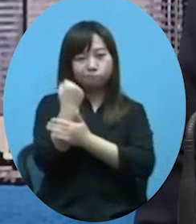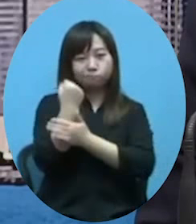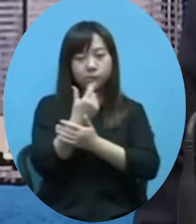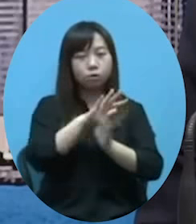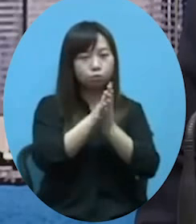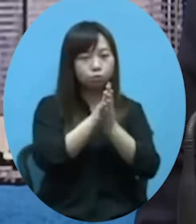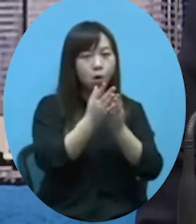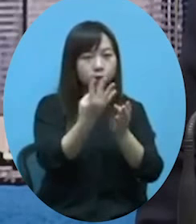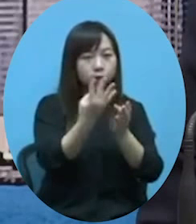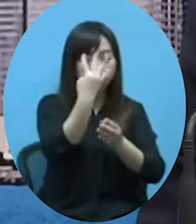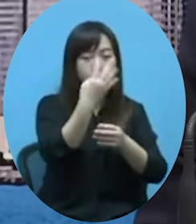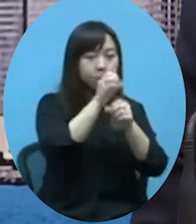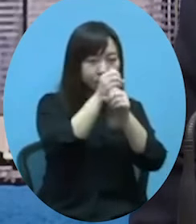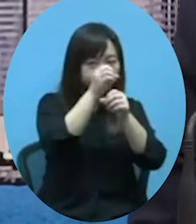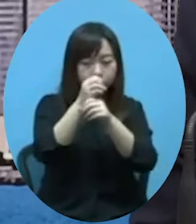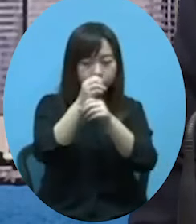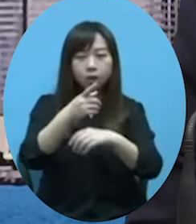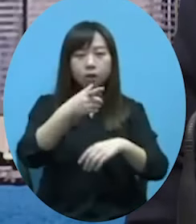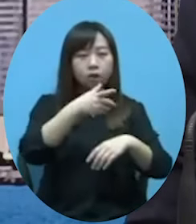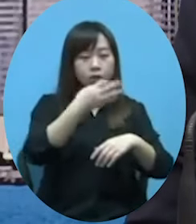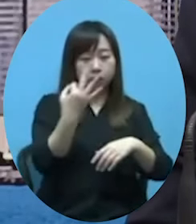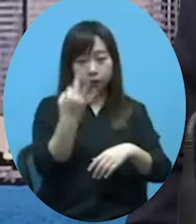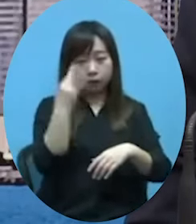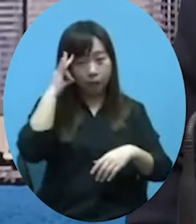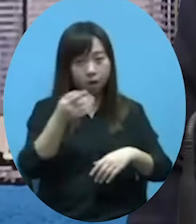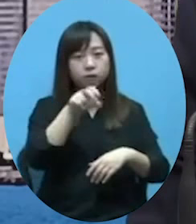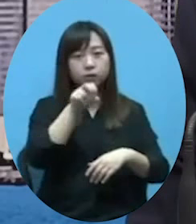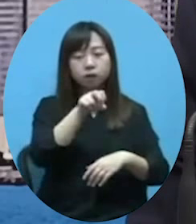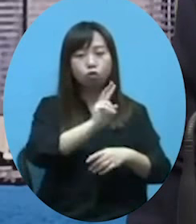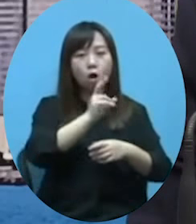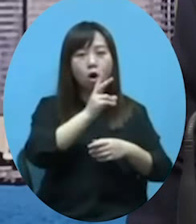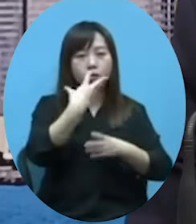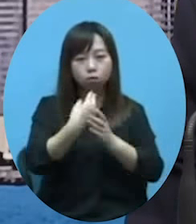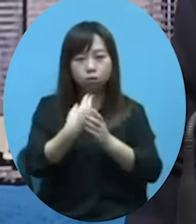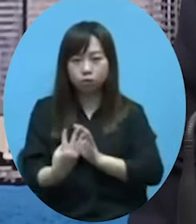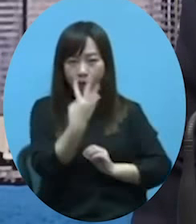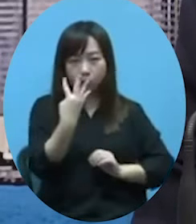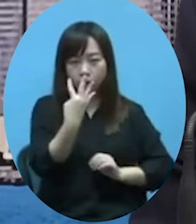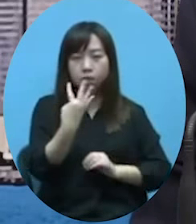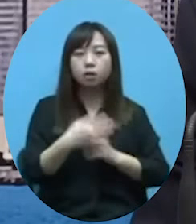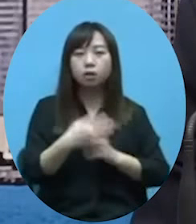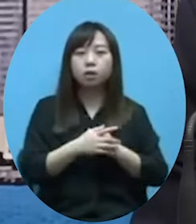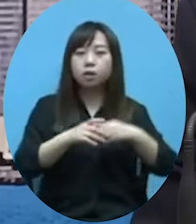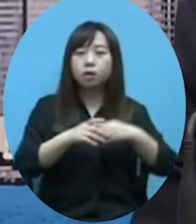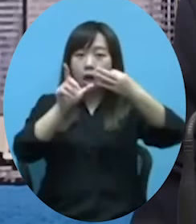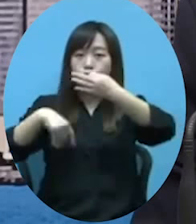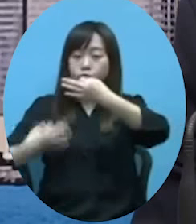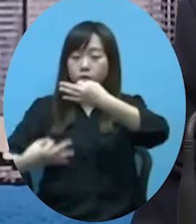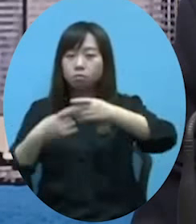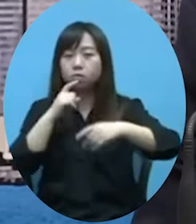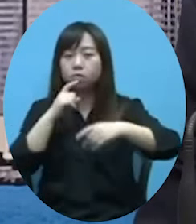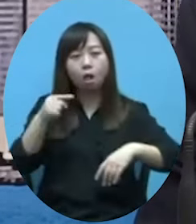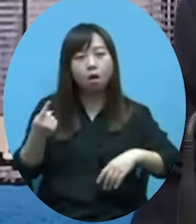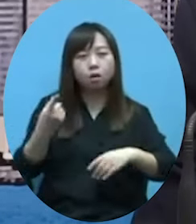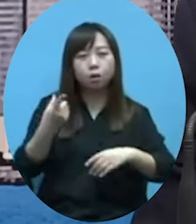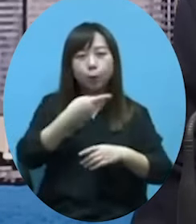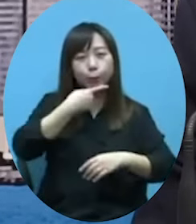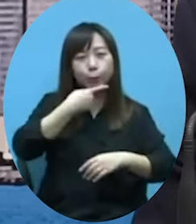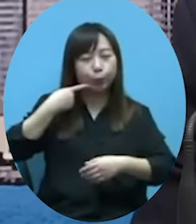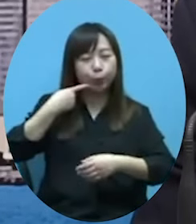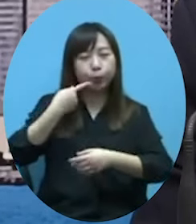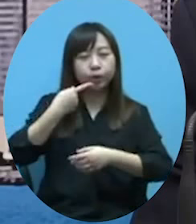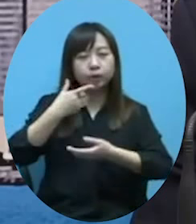一次呢我們都拿幾個樣本那我們是我們在3月3號其實就拿了它的血清